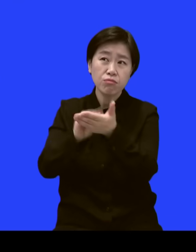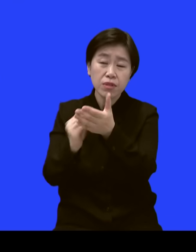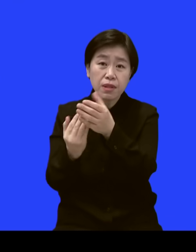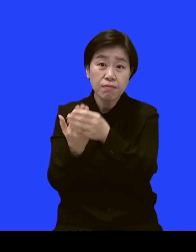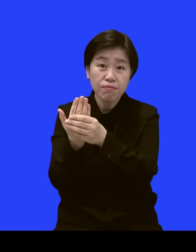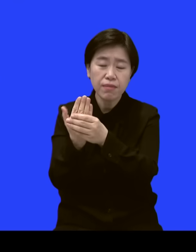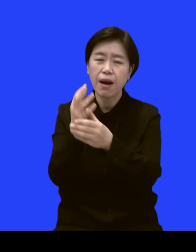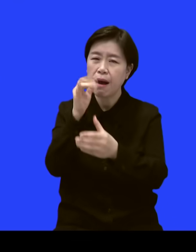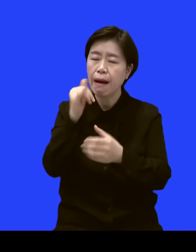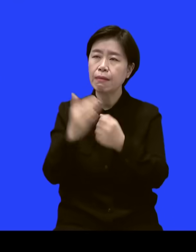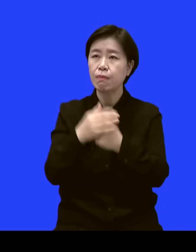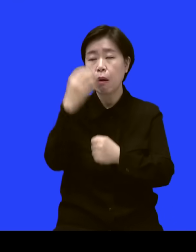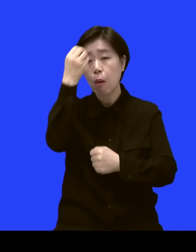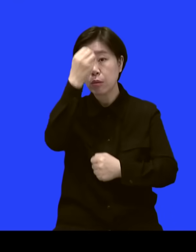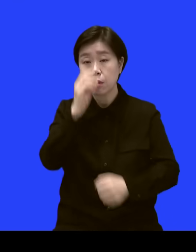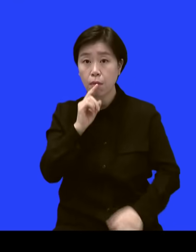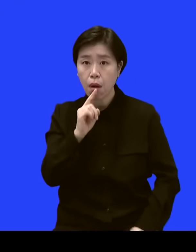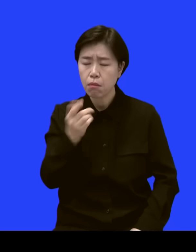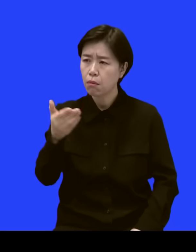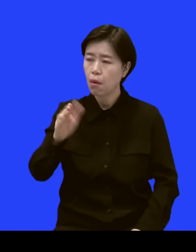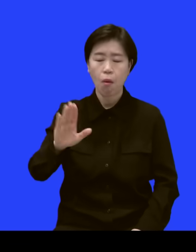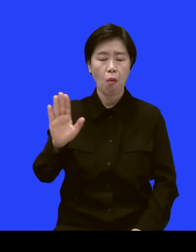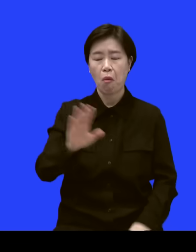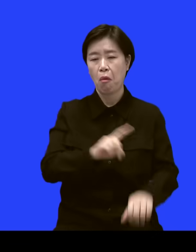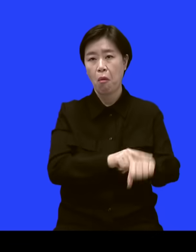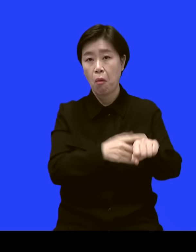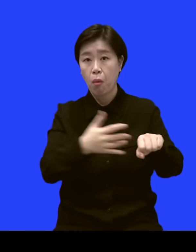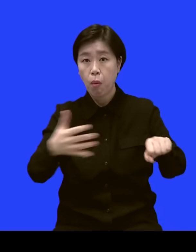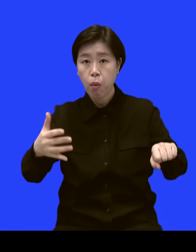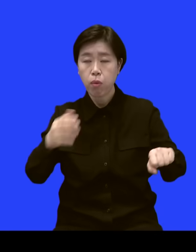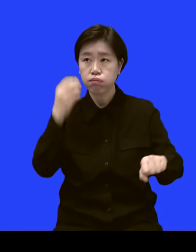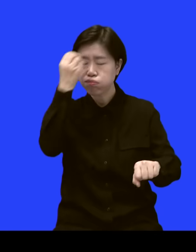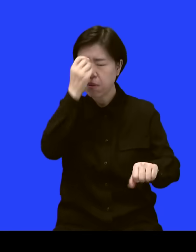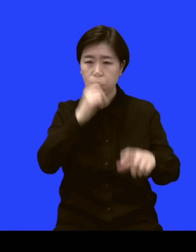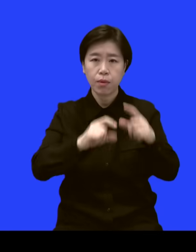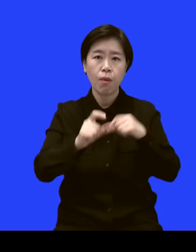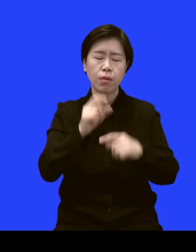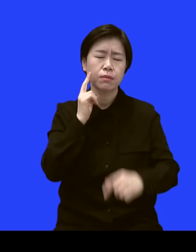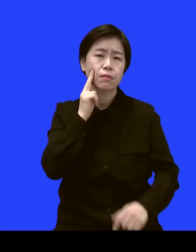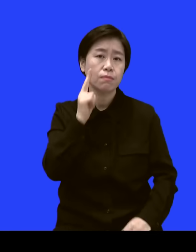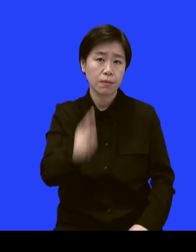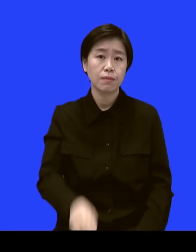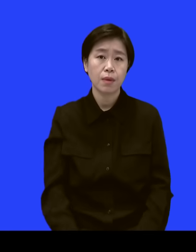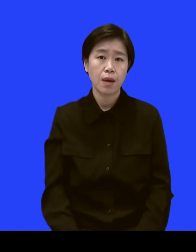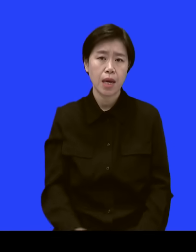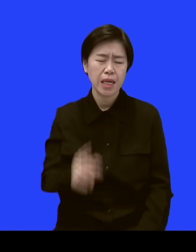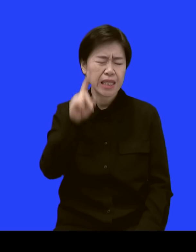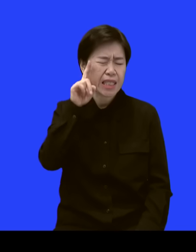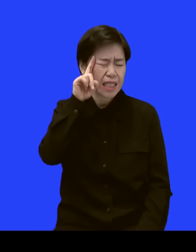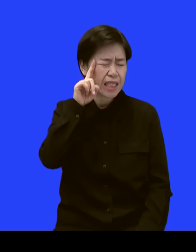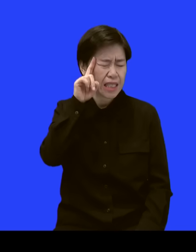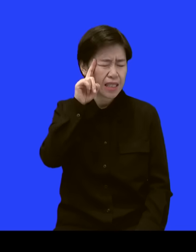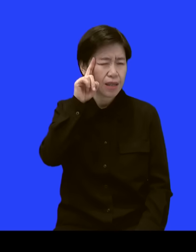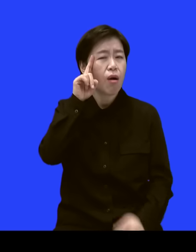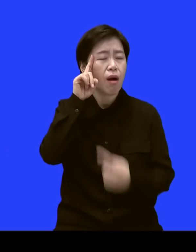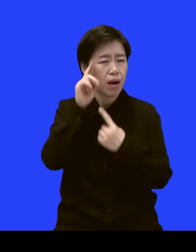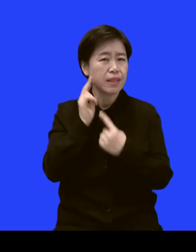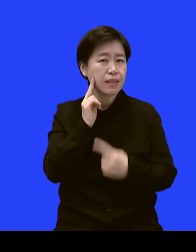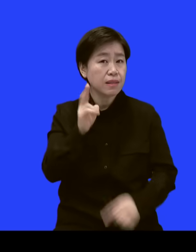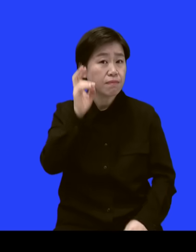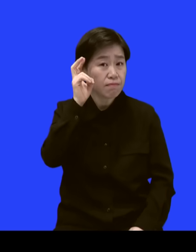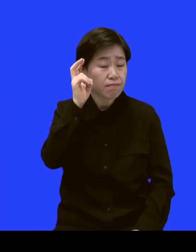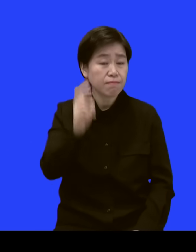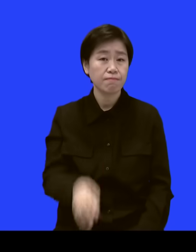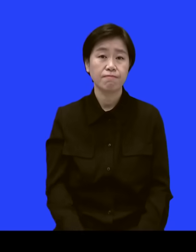원인 없는 어지럼증이 너무 심해진 거예요. 그러니까 술도 술이지만 스트레스가 너무 컸던 것 같아요.